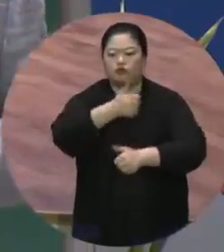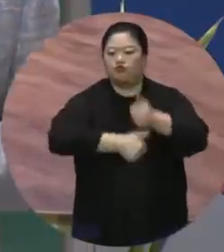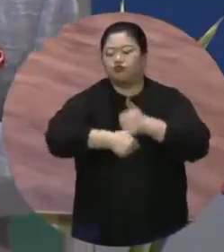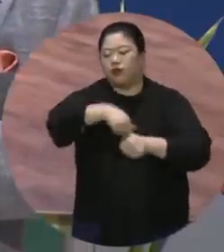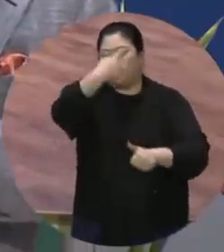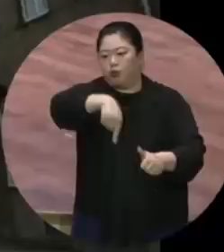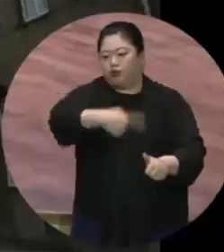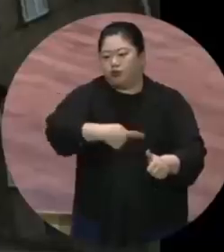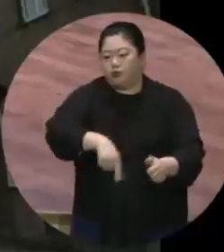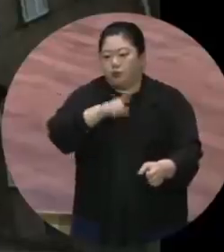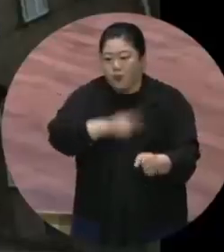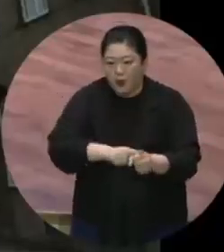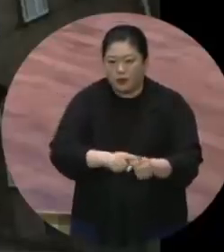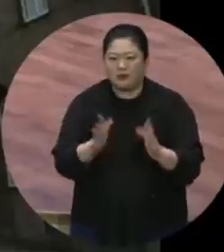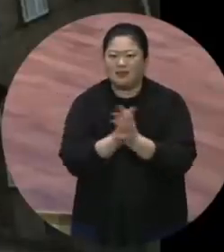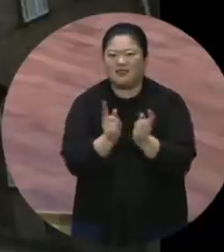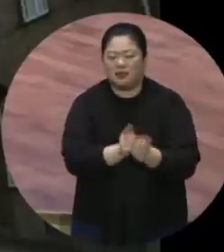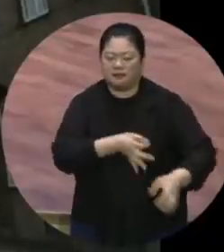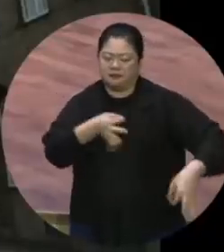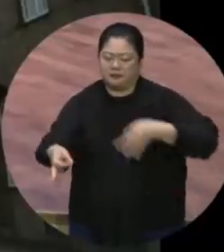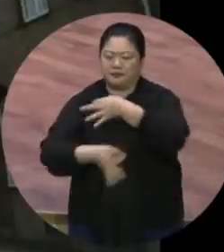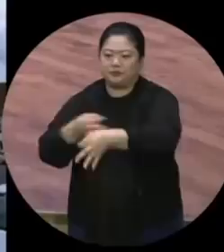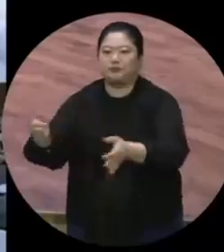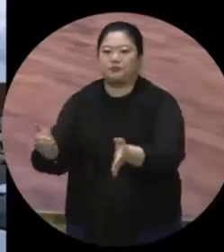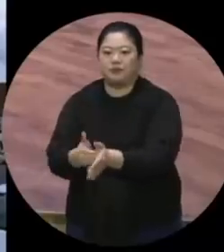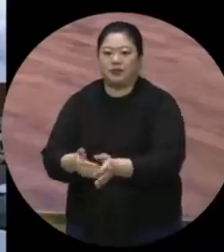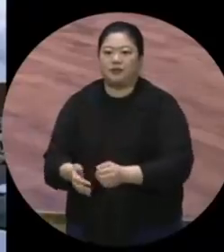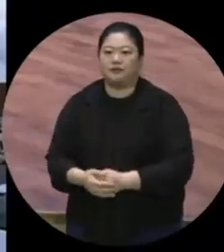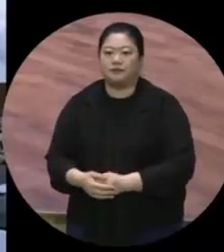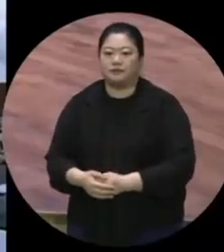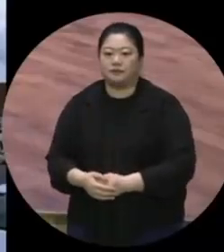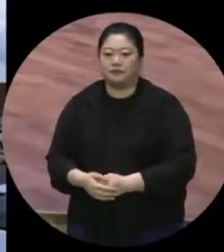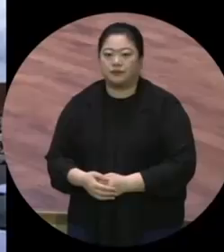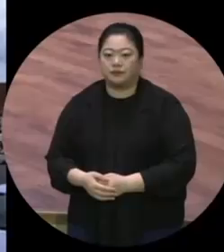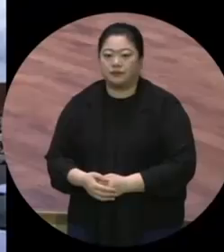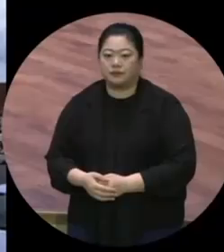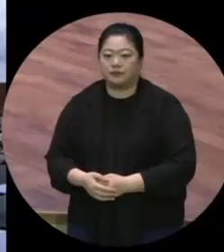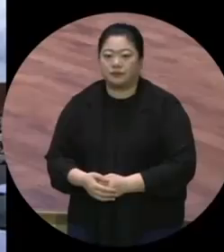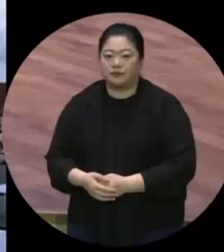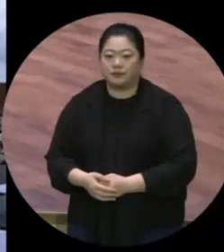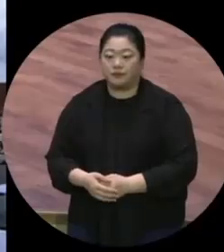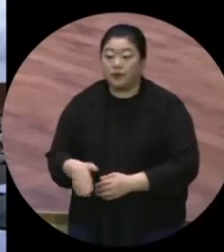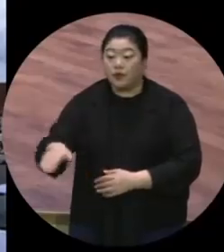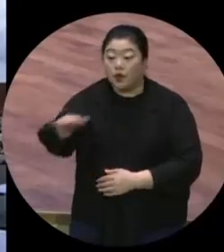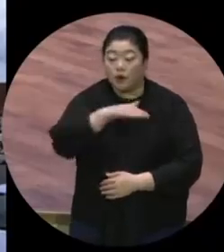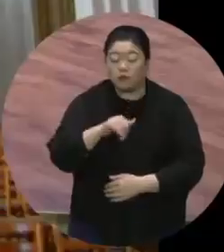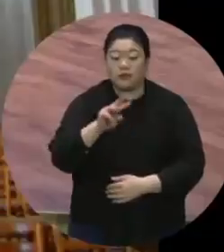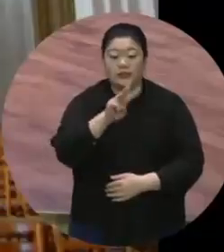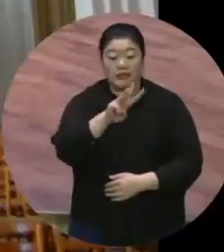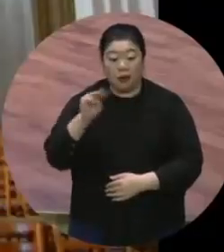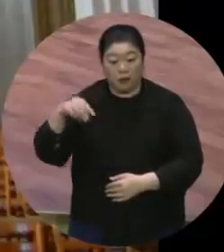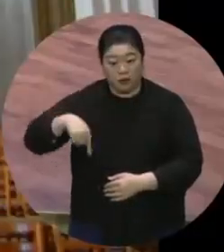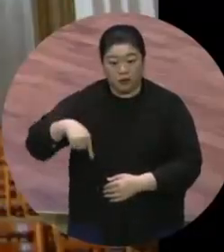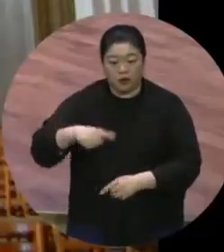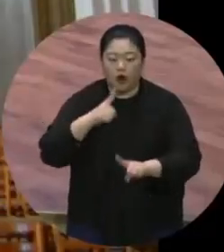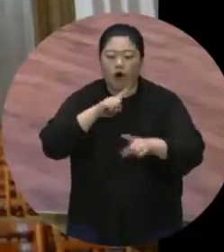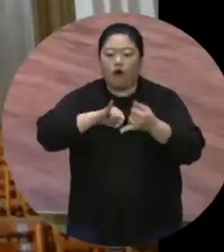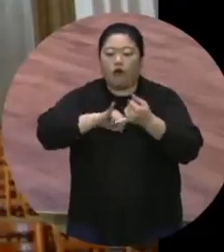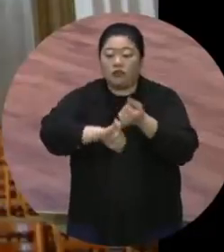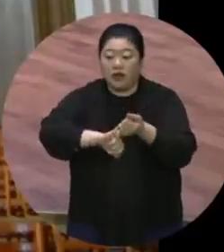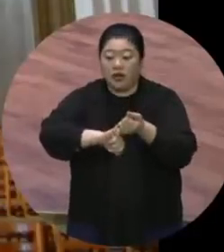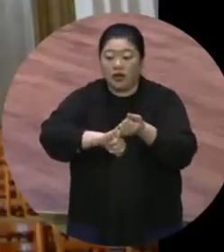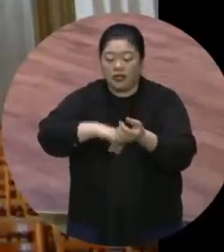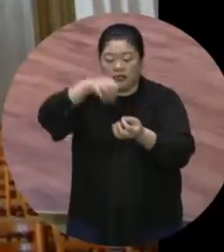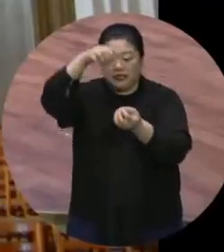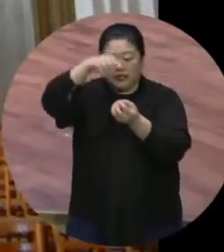기념교회를 세웠다. 자, 우리 여원교회가 뭐예요? 언약 전달의 중심센터예요. 그러면